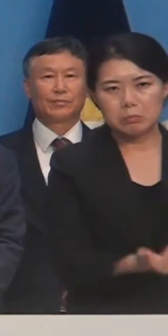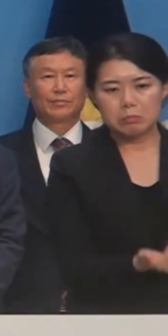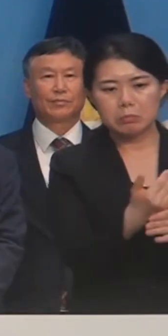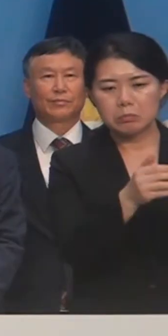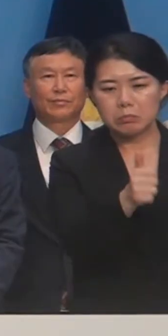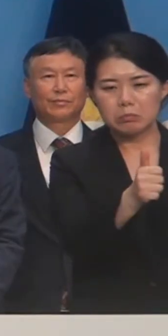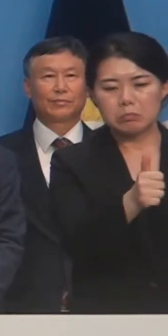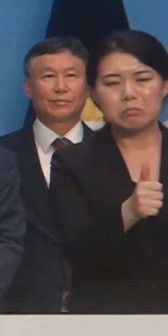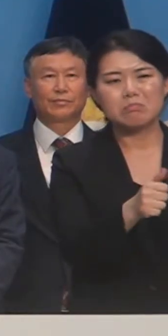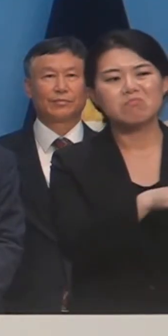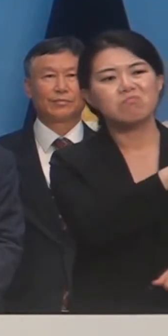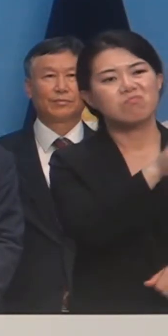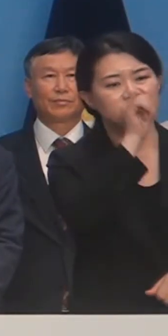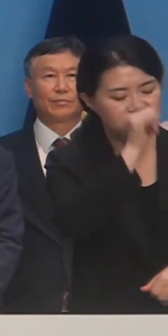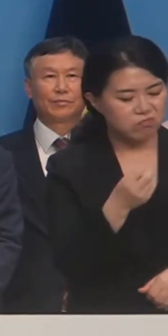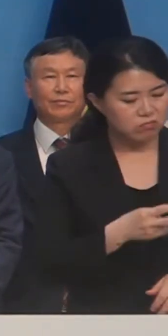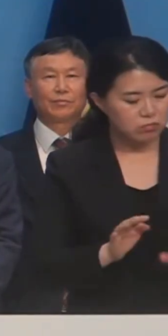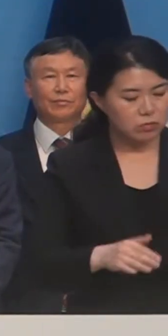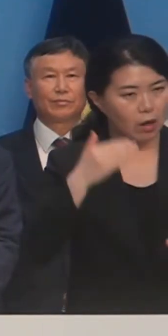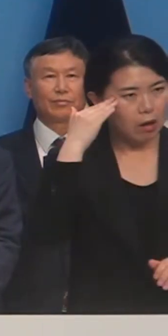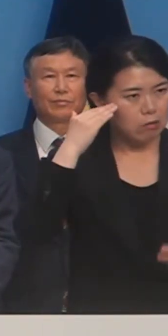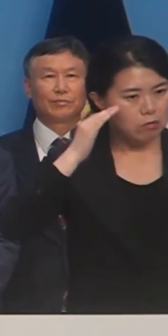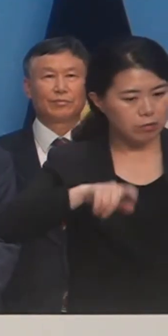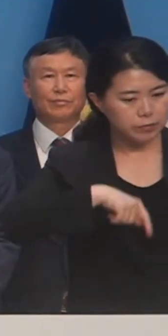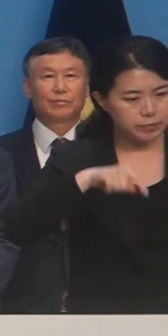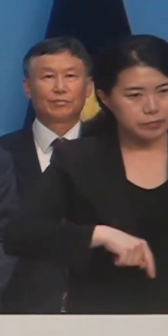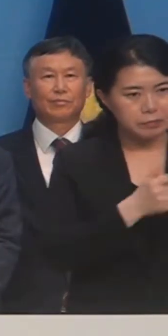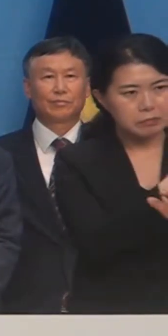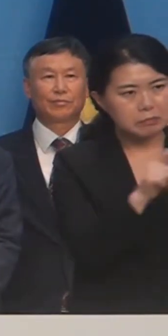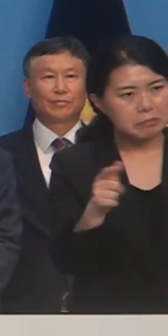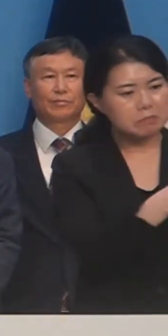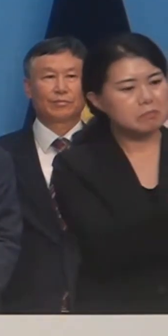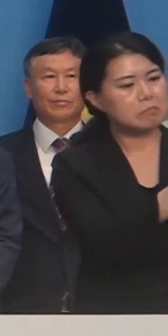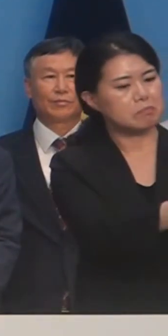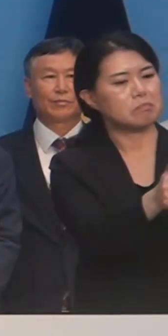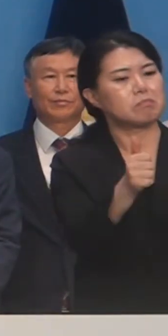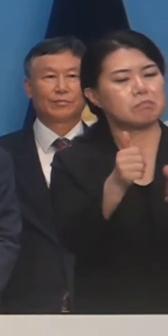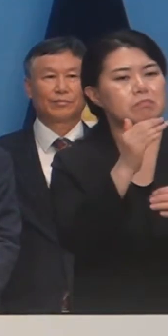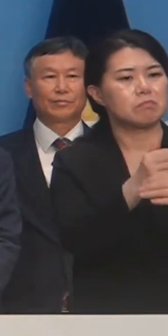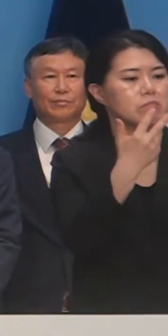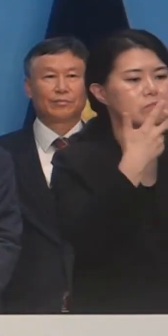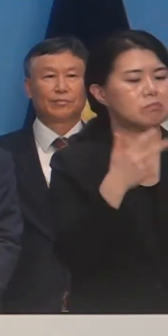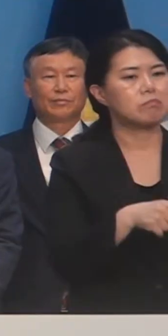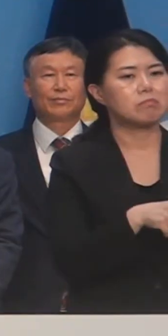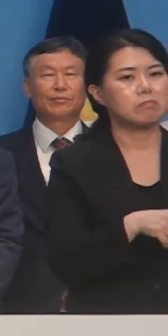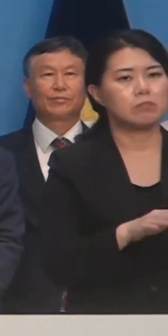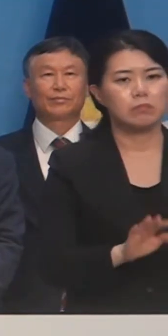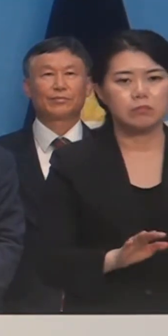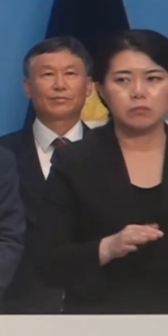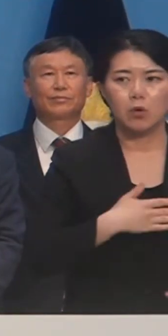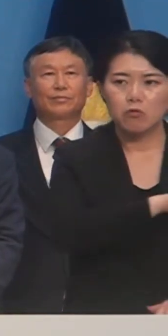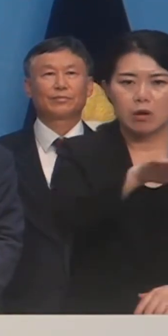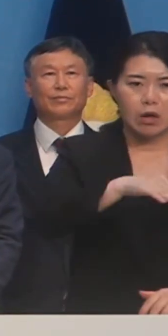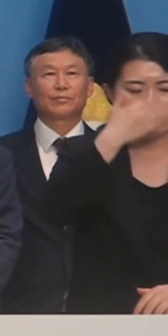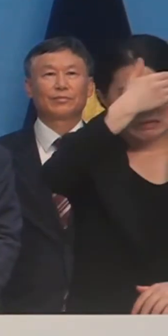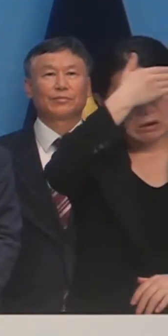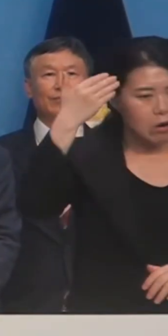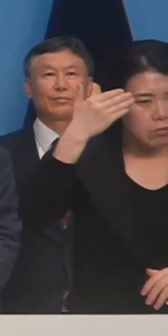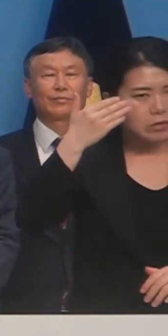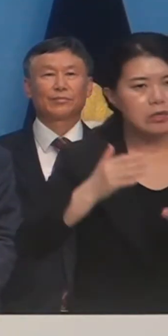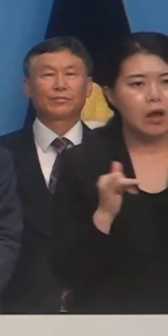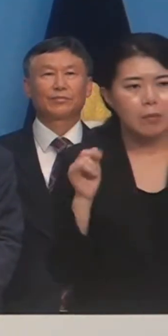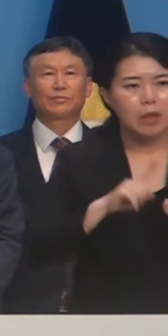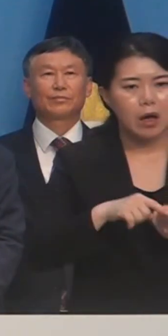국제재판에 걸려있고 한국 내에서의 여러 건이 재판 중인 이재명은 우리의 자라난 젊은